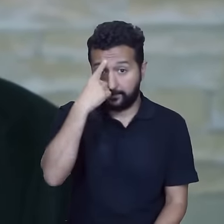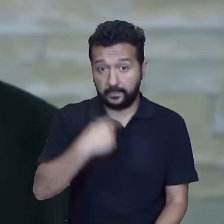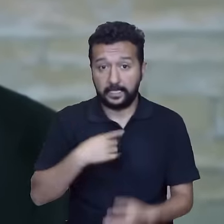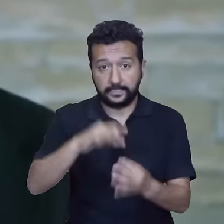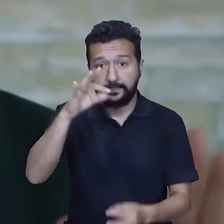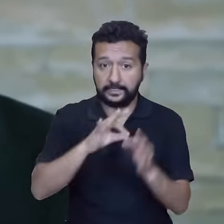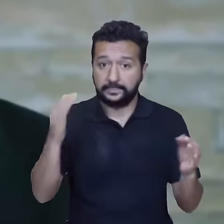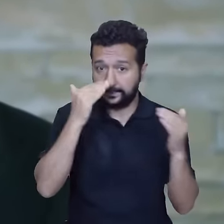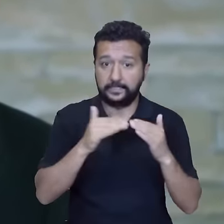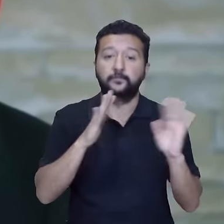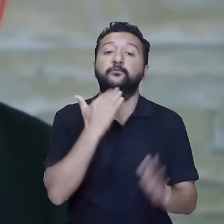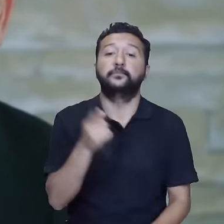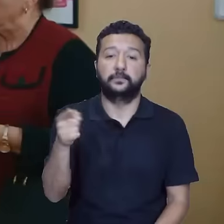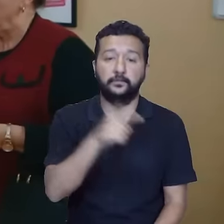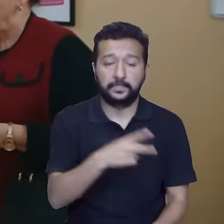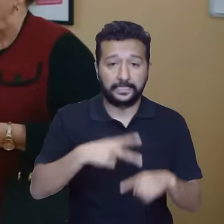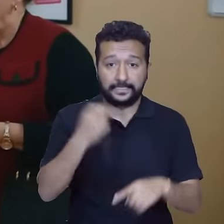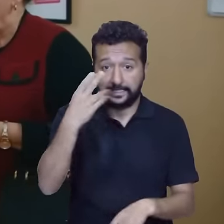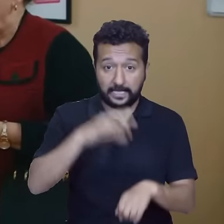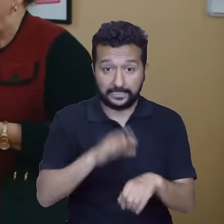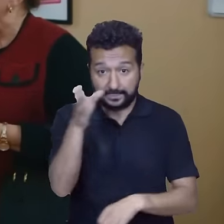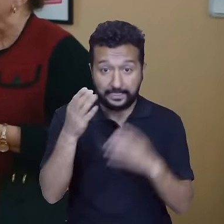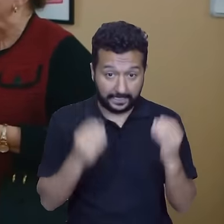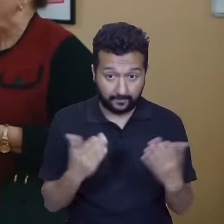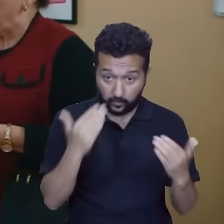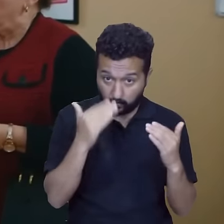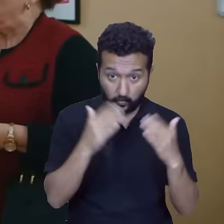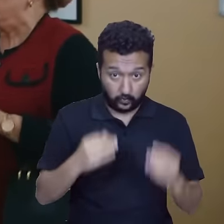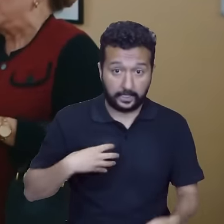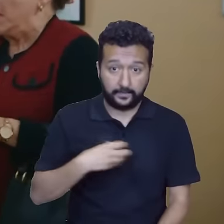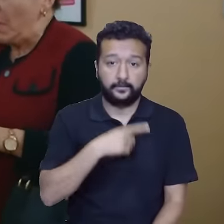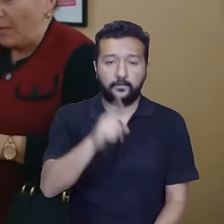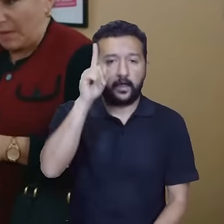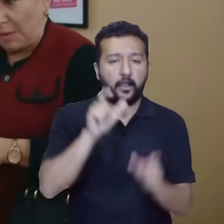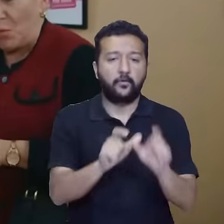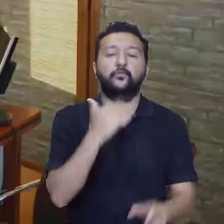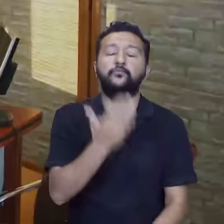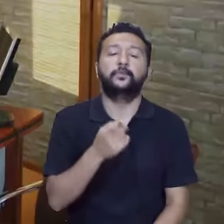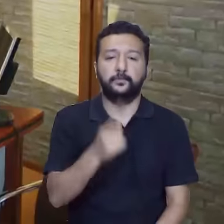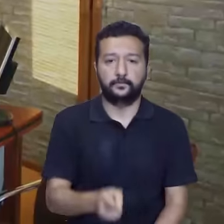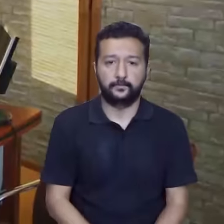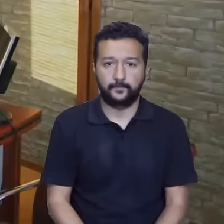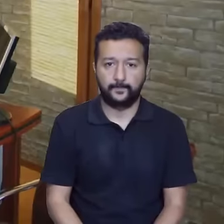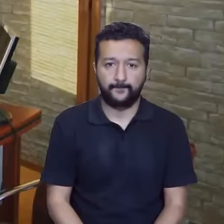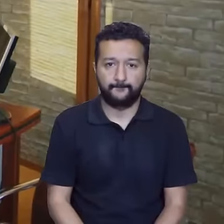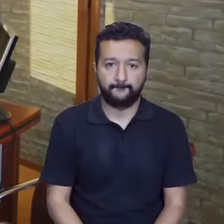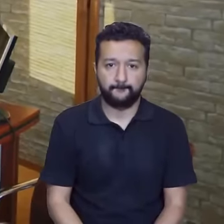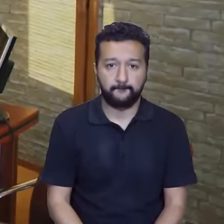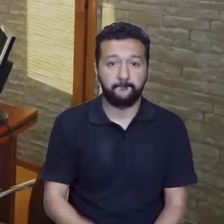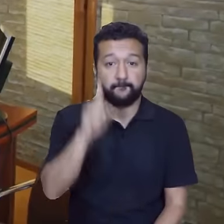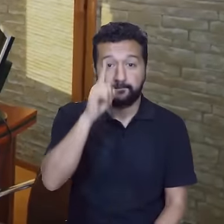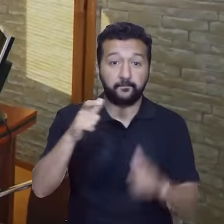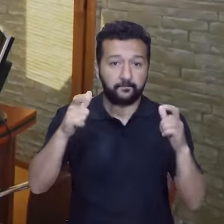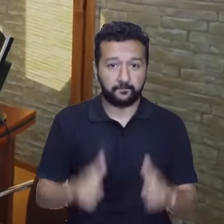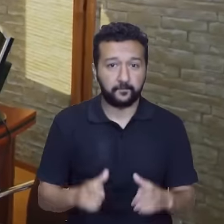bekar insan hiç yakışık almaz. Zehirlenip hastanelere düşsem daha mı yakışık alırdı anacığım? Hay Allah muhafaza. Kulak çekti.